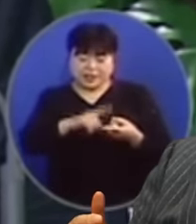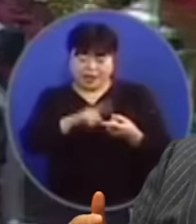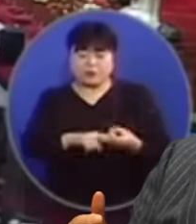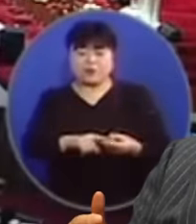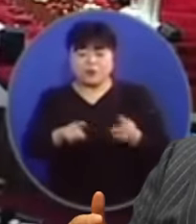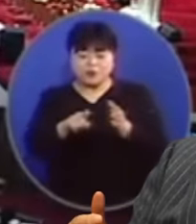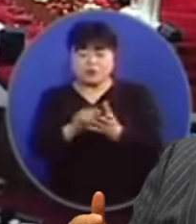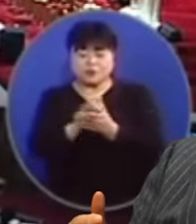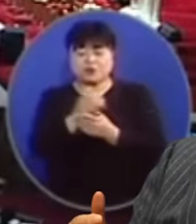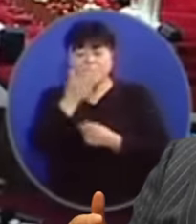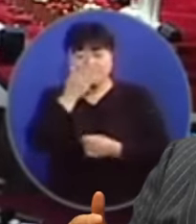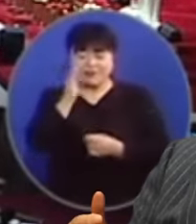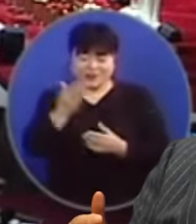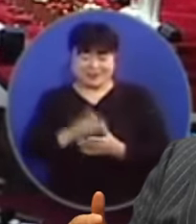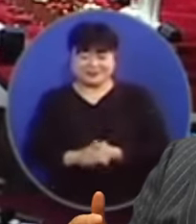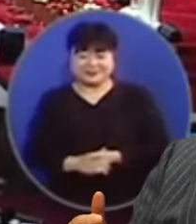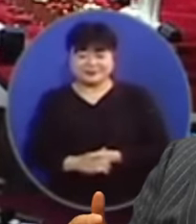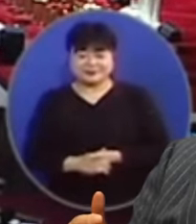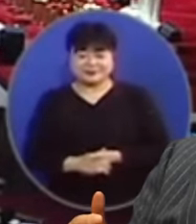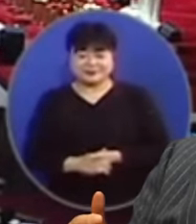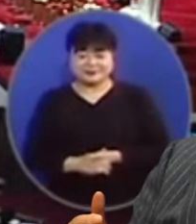믿음의 기도를 할 수가 있는 것입니다.